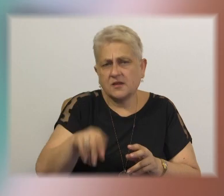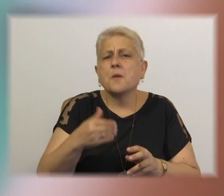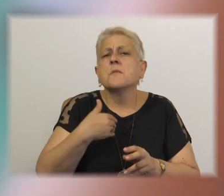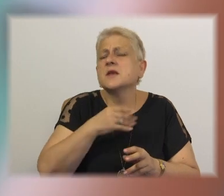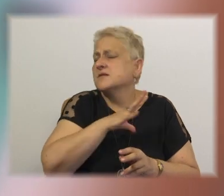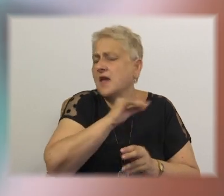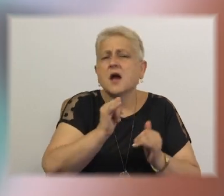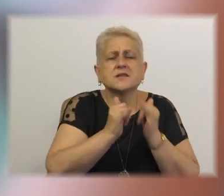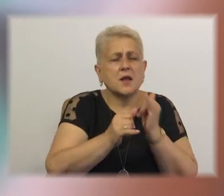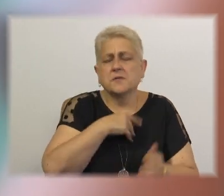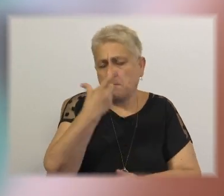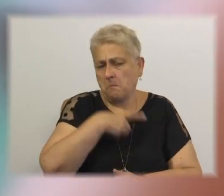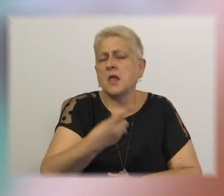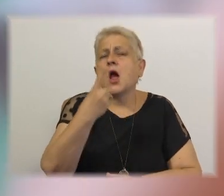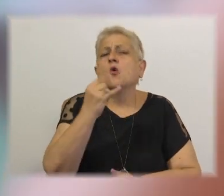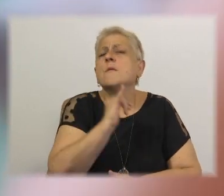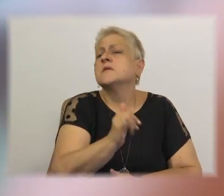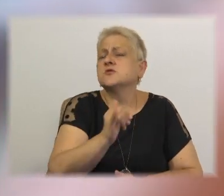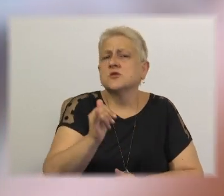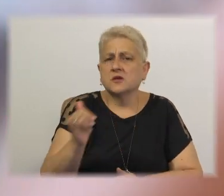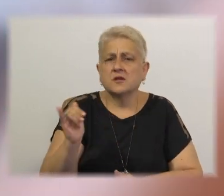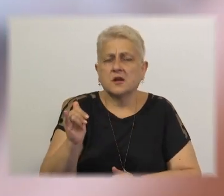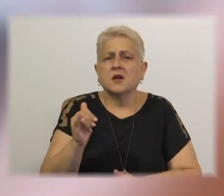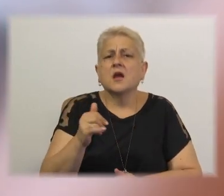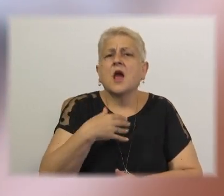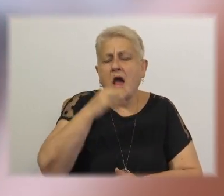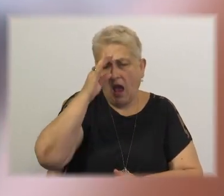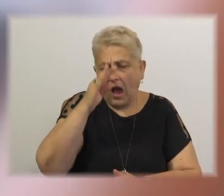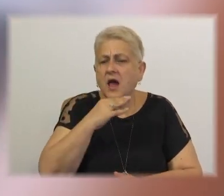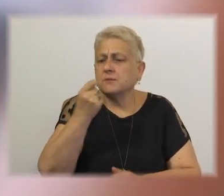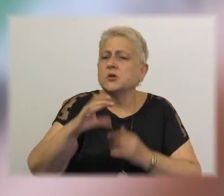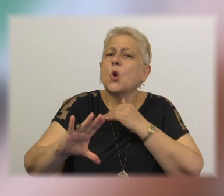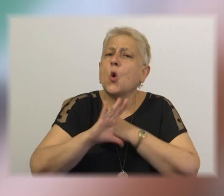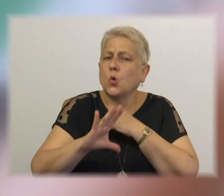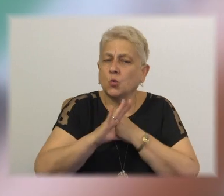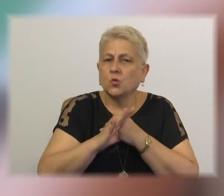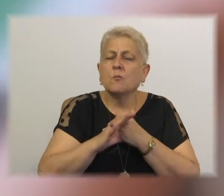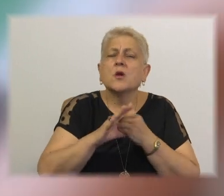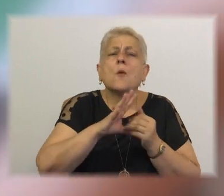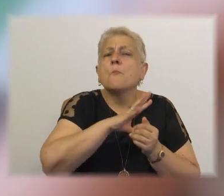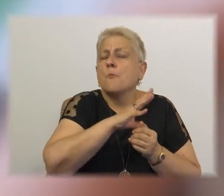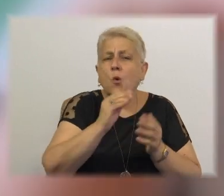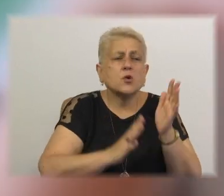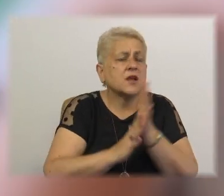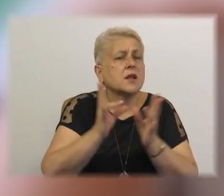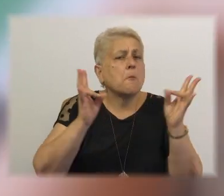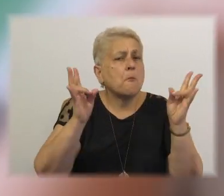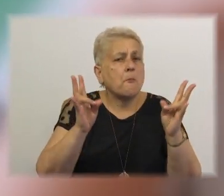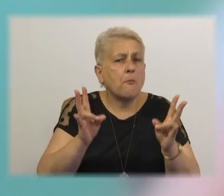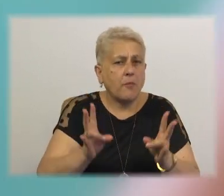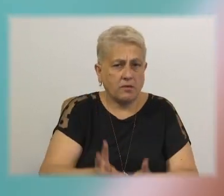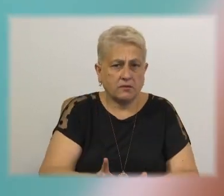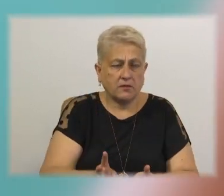սաղ ծառերը մենակով եմ ջրում, մի քիչ, մենակ հայրիկս ա մի քիչ օգնում, բոլոր ծառերին ա պետք